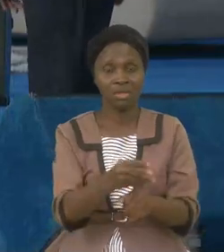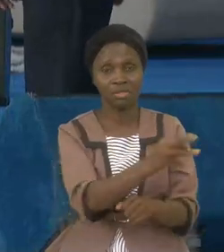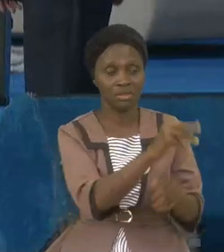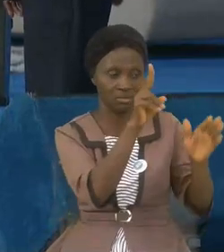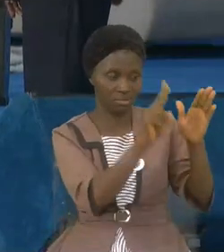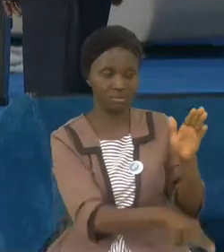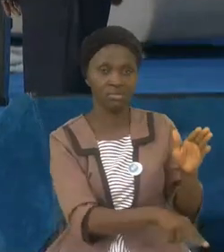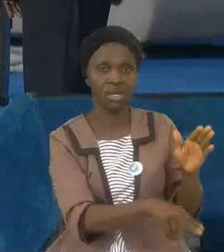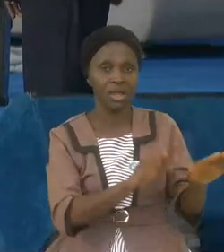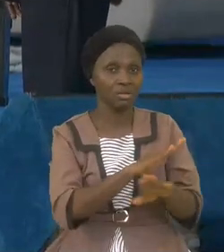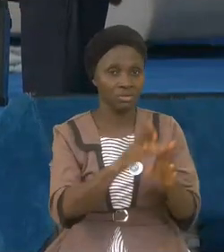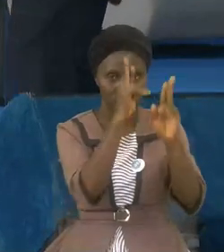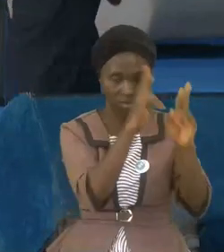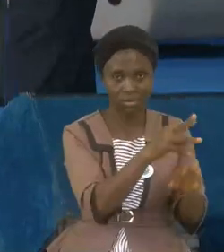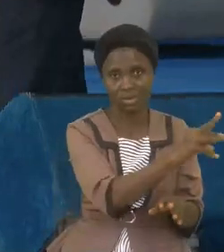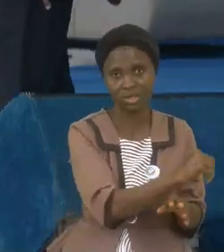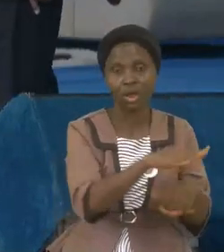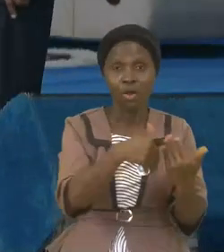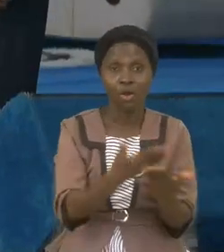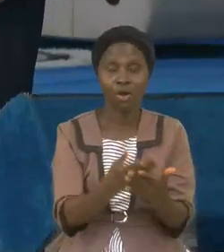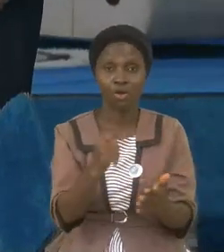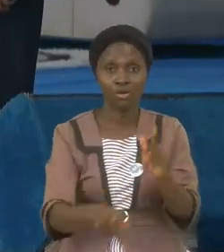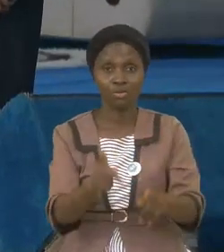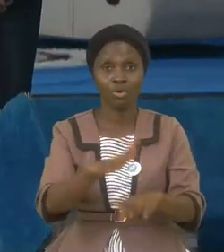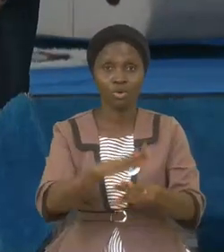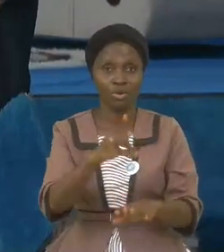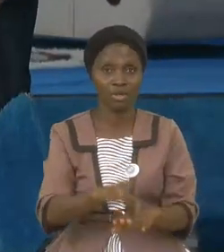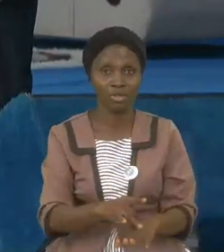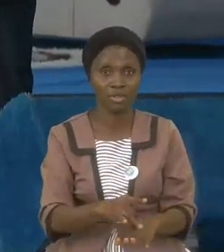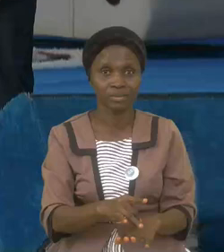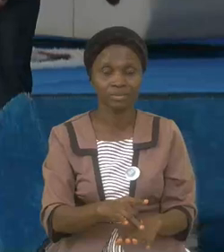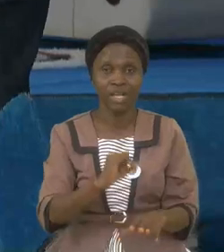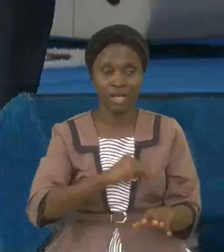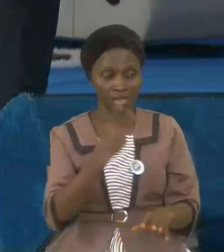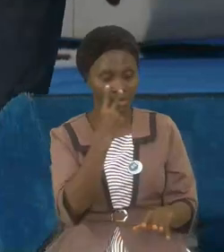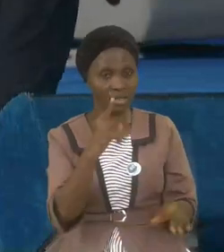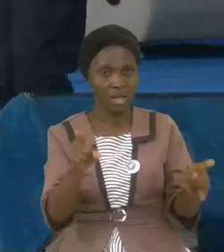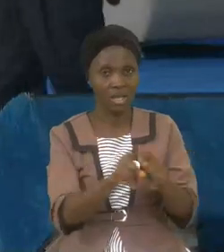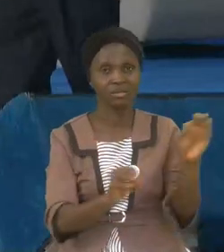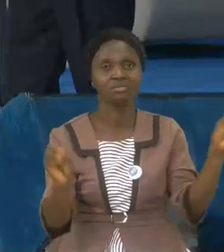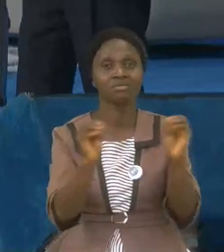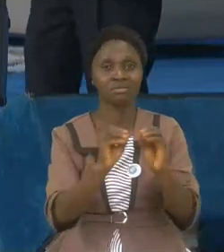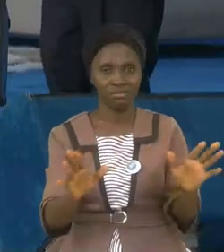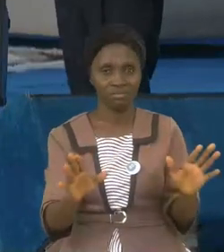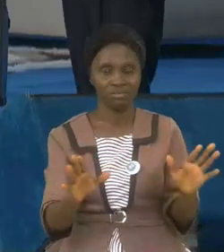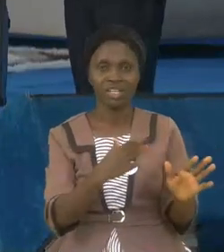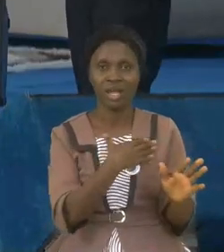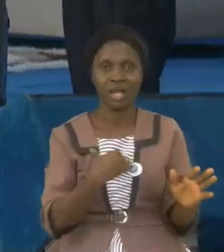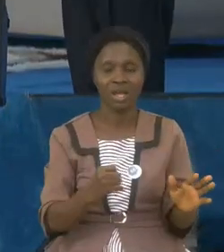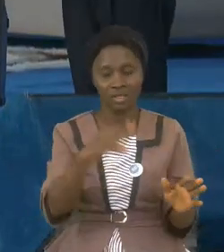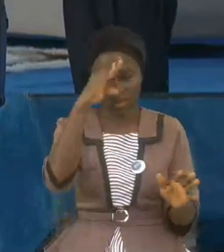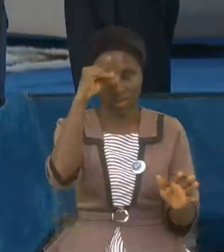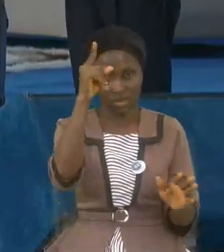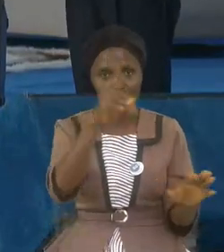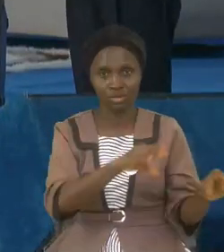me dénigrent, alors je les dénigre, je les dédaigne. Et tous les habitants de la terre ne sont à ses